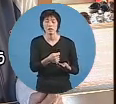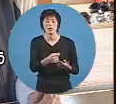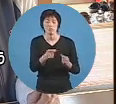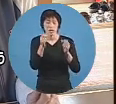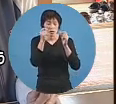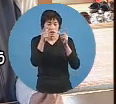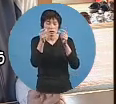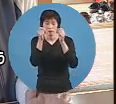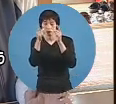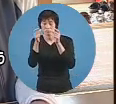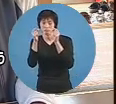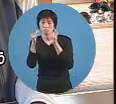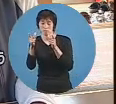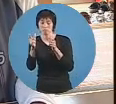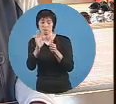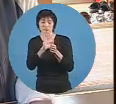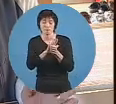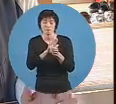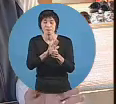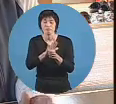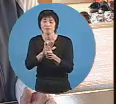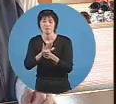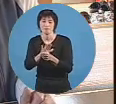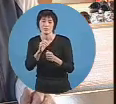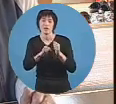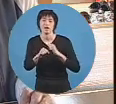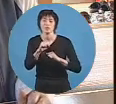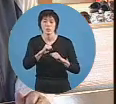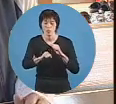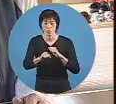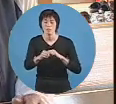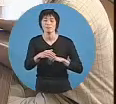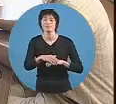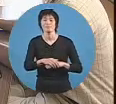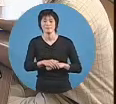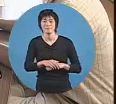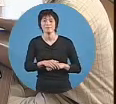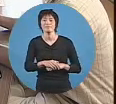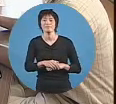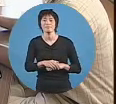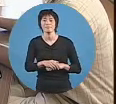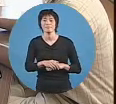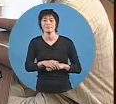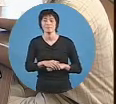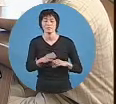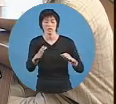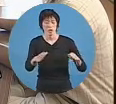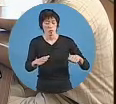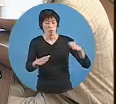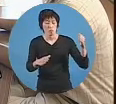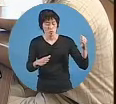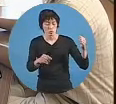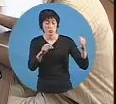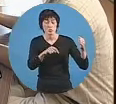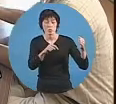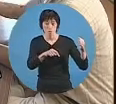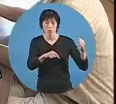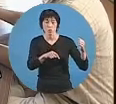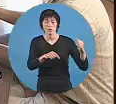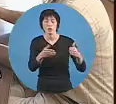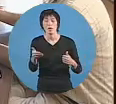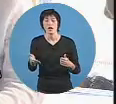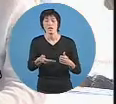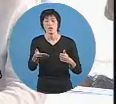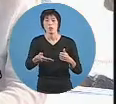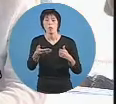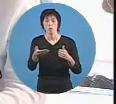をとにかく促進していこうということで協力させてもらってるんですけどね。コンポストで出た肥料をこうなんかこの畑とかに